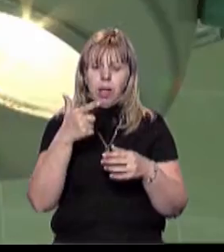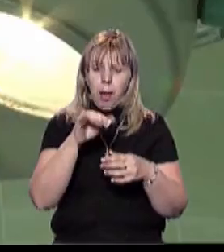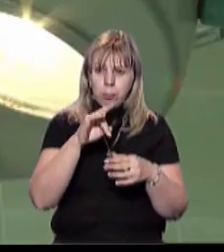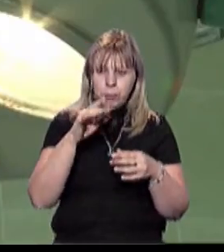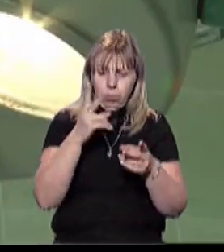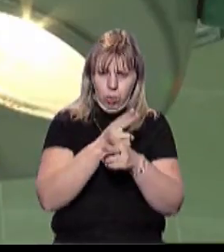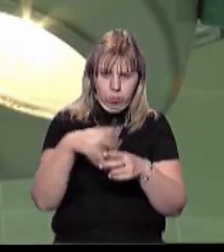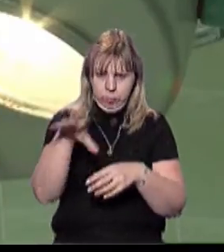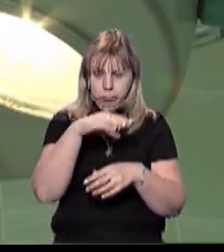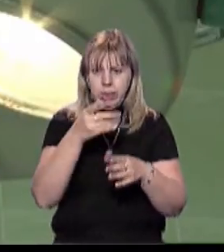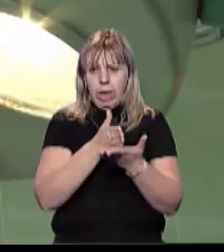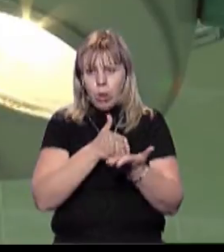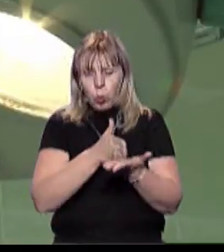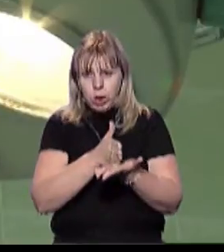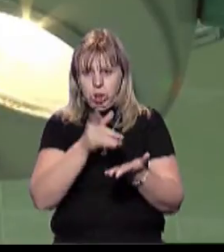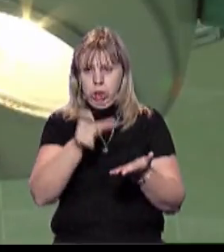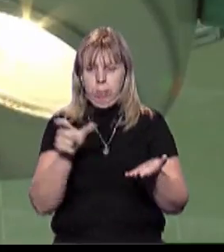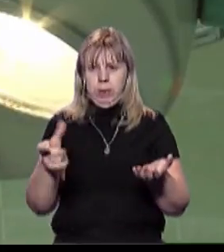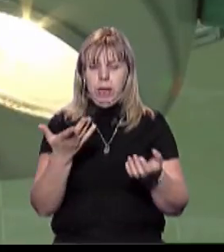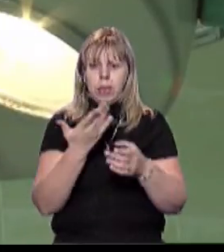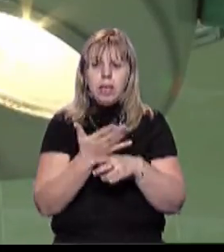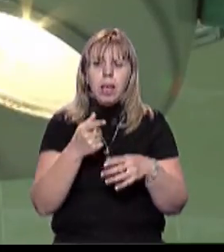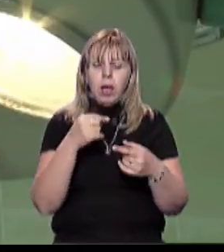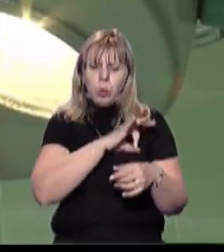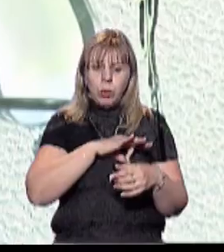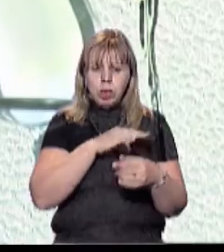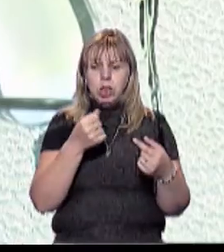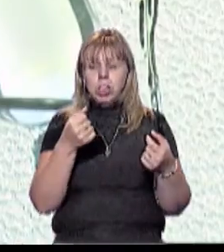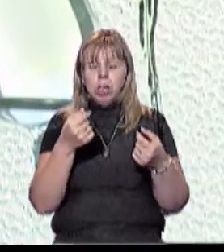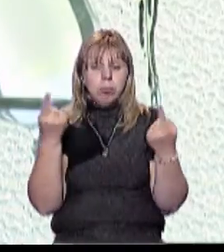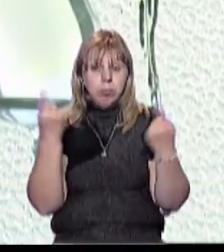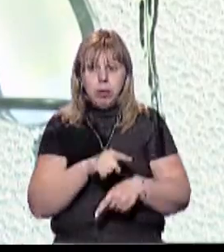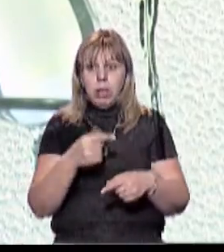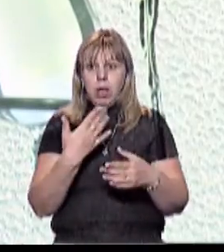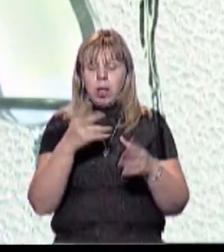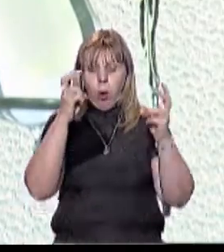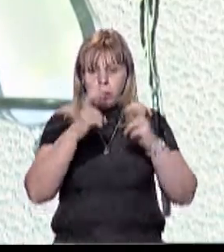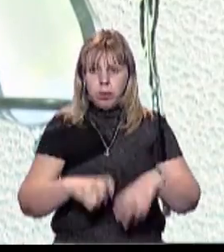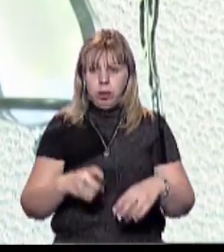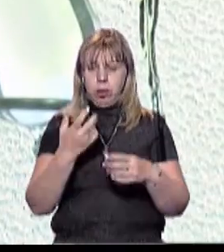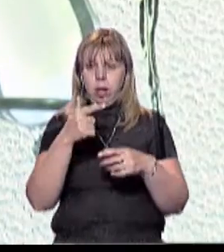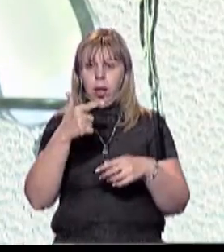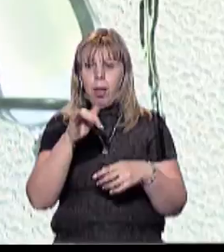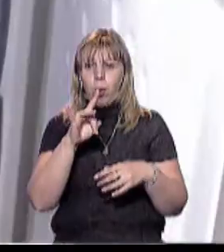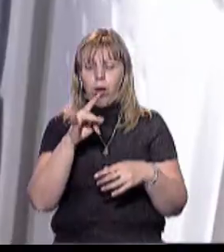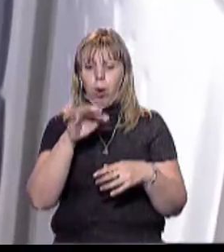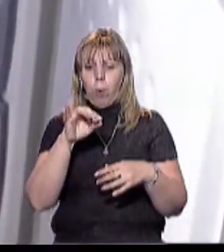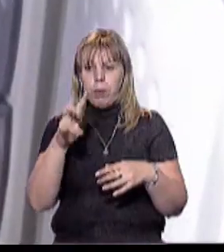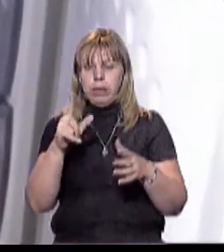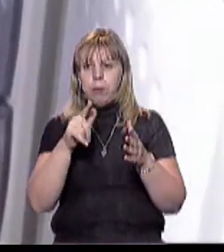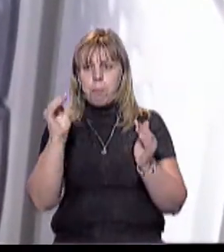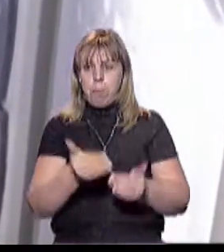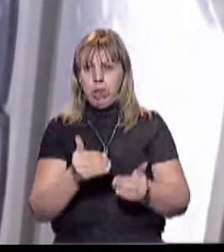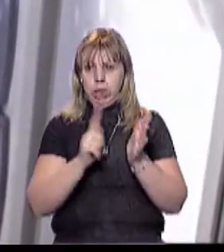онкогематологічних, хірургічних пацієнтів. Тобто є чіткий юридичний критерій, коли є зниження показників гемоглобіну менше 70. У нас